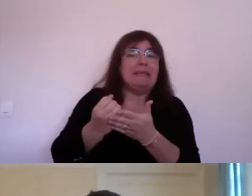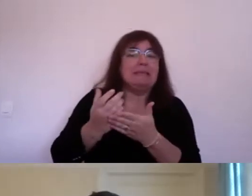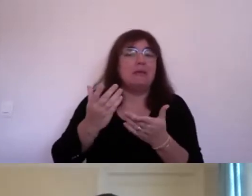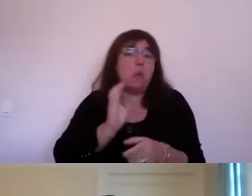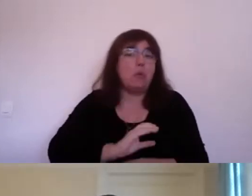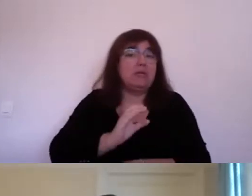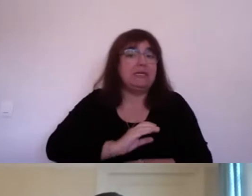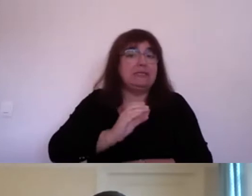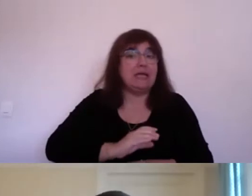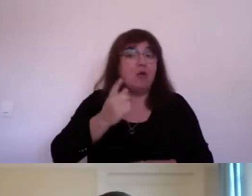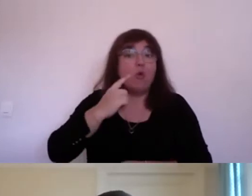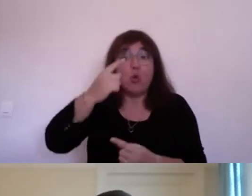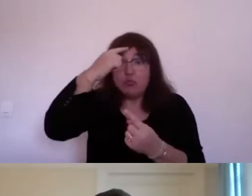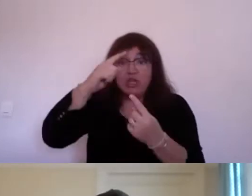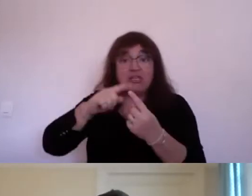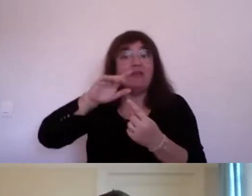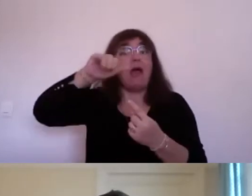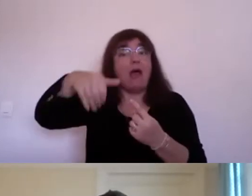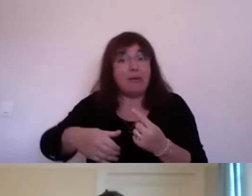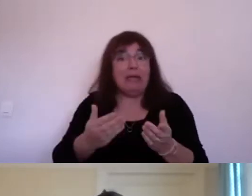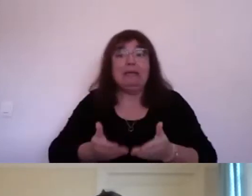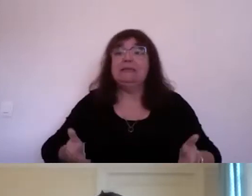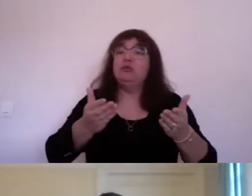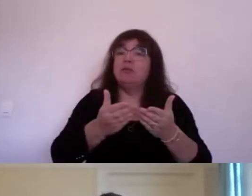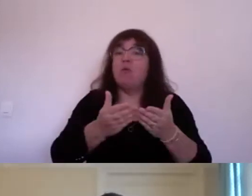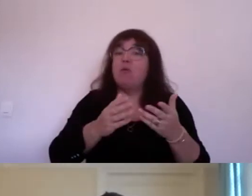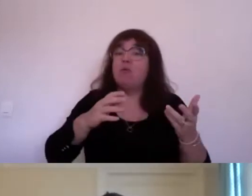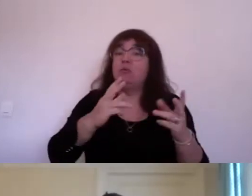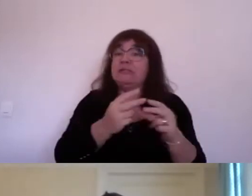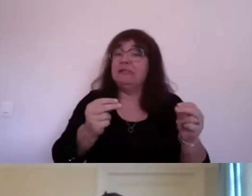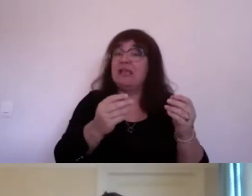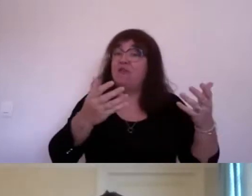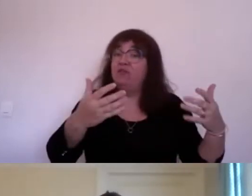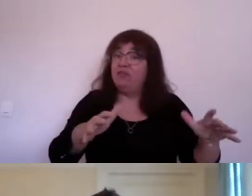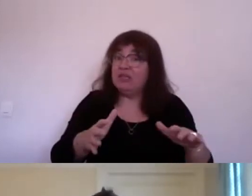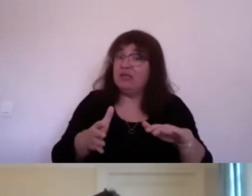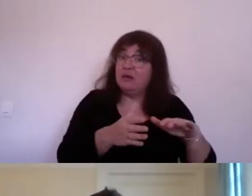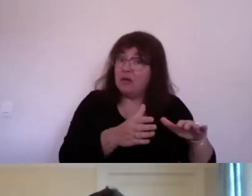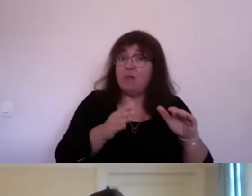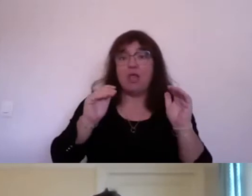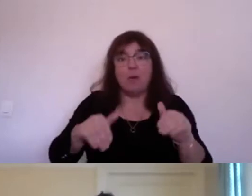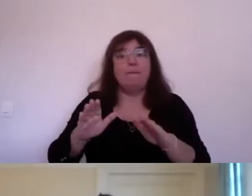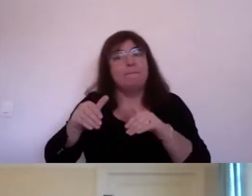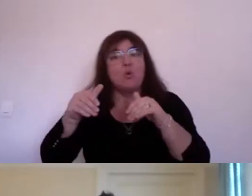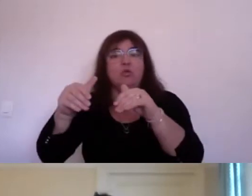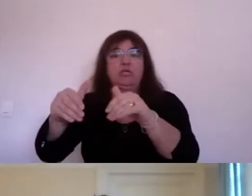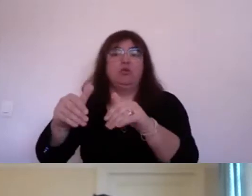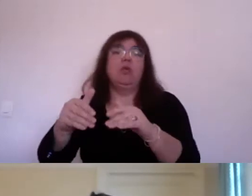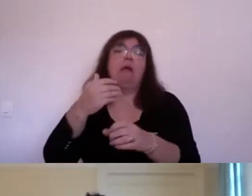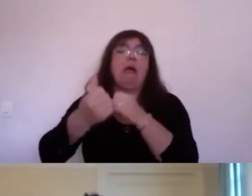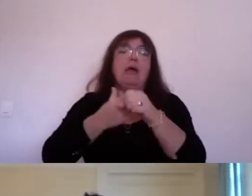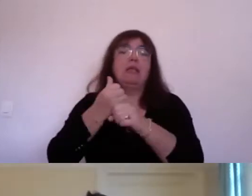qui pourrait se perdurer. L'idée, du coup, c'est de pérenniser ce format. Voilà. En fait, on travaille actuellement sur l'année 2021, mais j'espère que ça